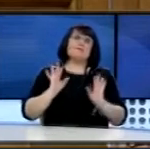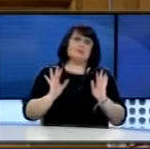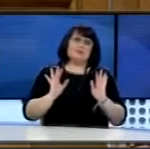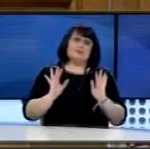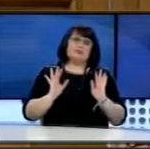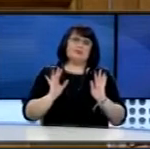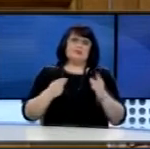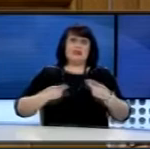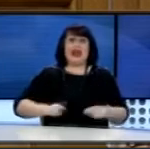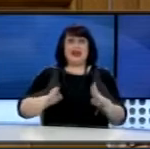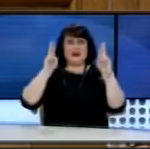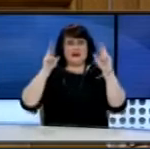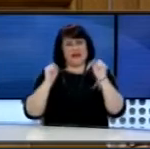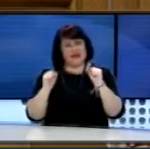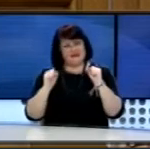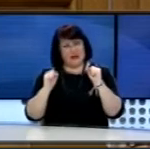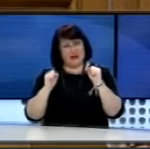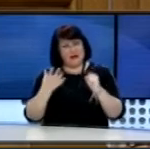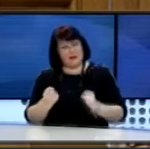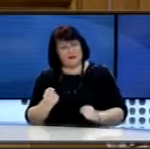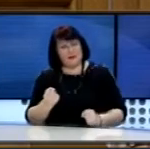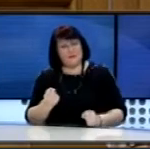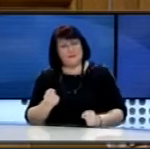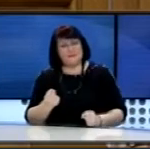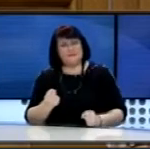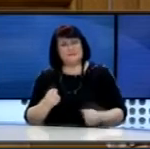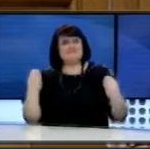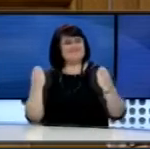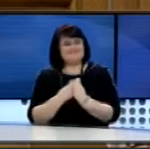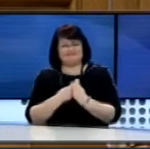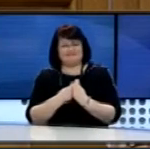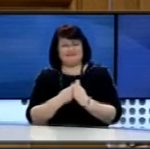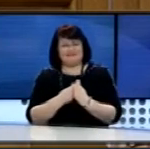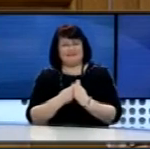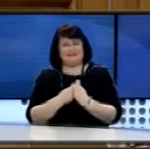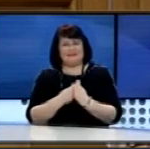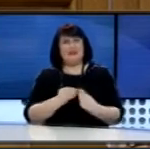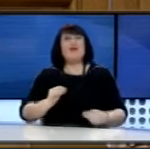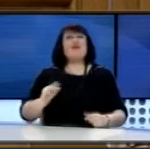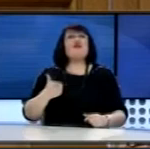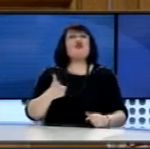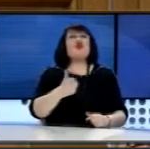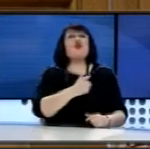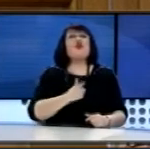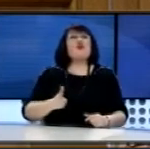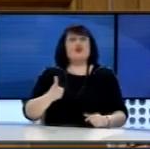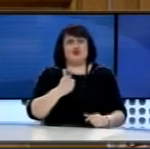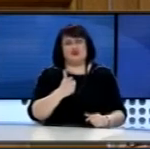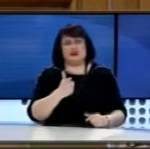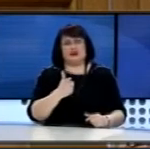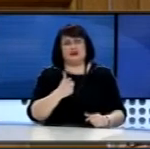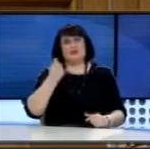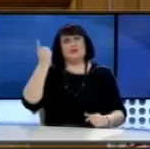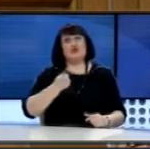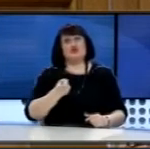Και η ενεργειακή ασφάλεια είναι ασύμβατη με την ενεργειακή φτώχεια που βιώνει σήμερα ένα μεγάλο μέρος